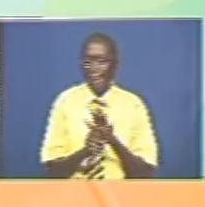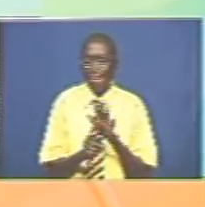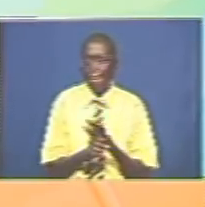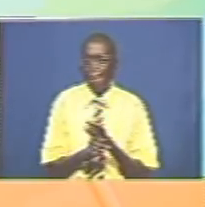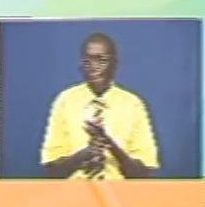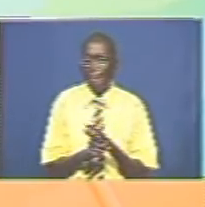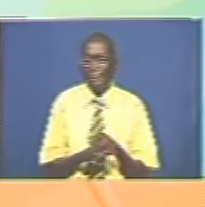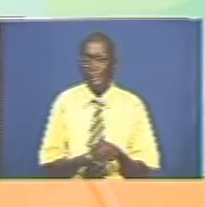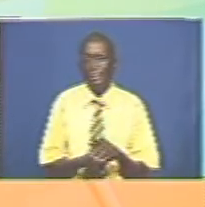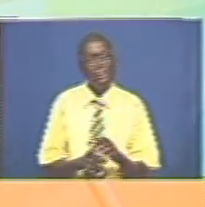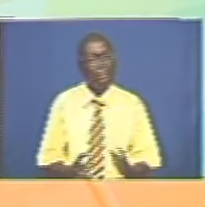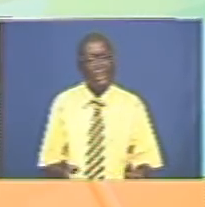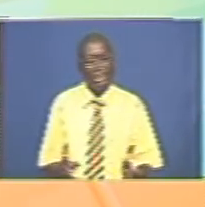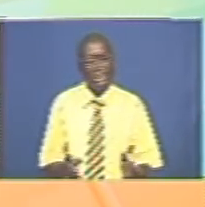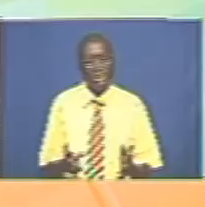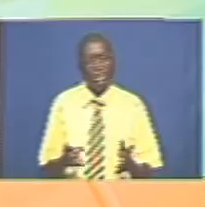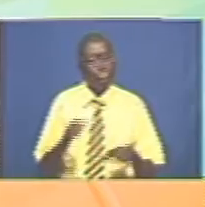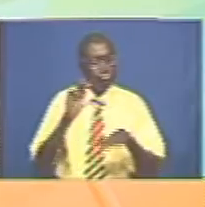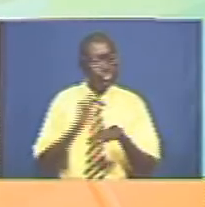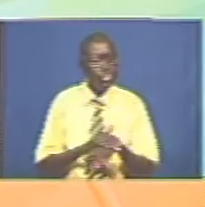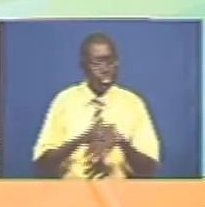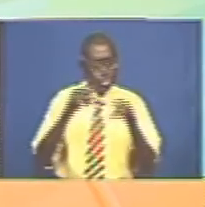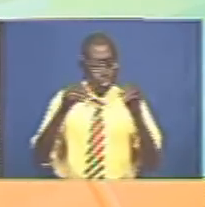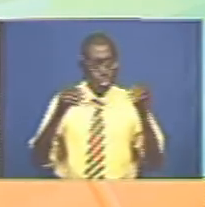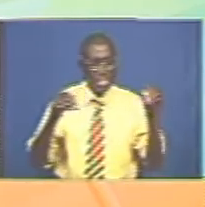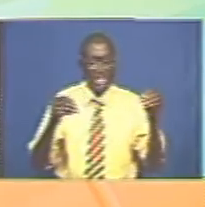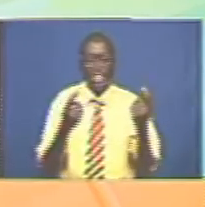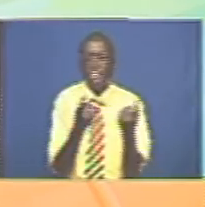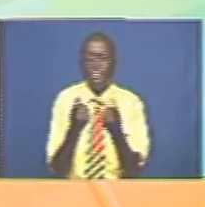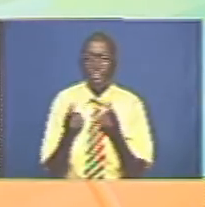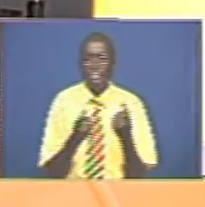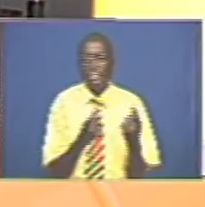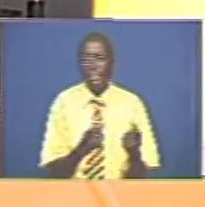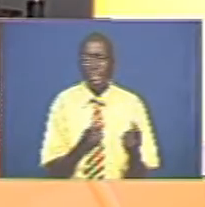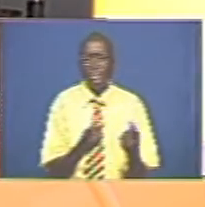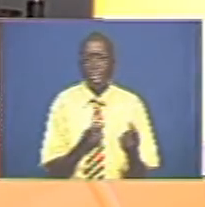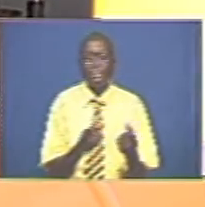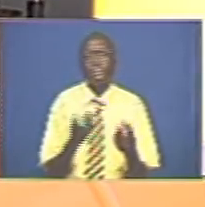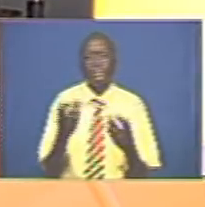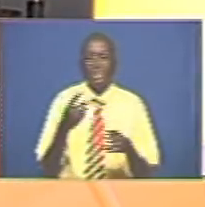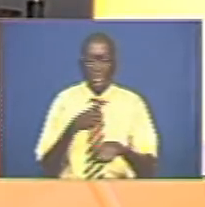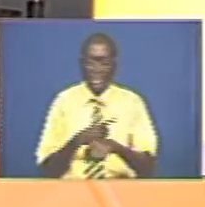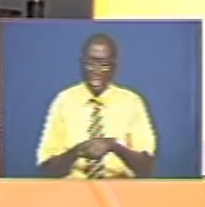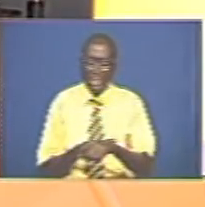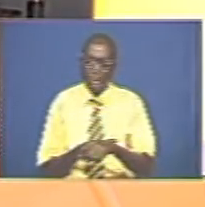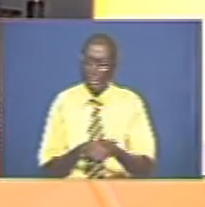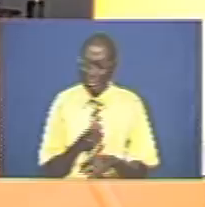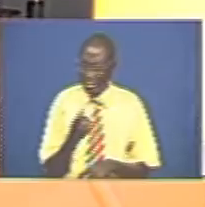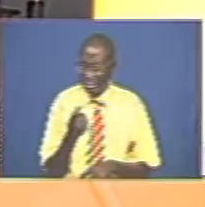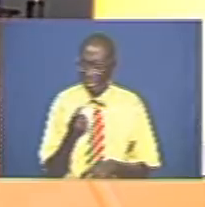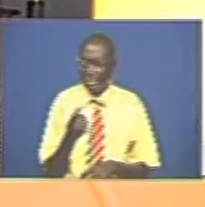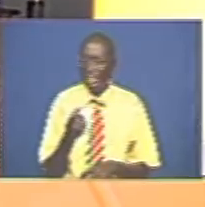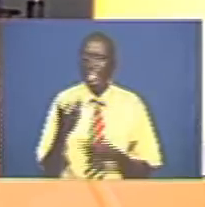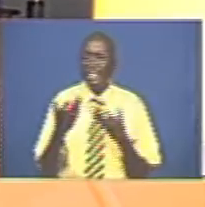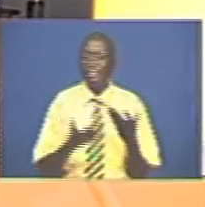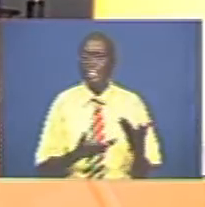wana hiyo substance, ndiyo, labda ndio wachache, lakini wako. Sir Elvis, muda wetu umetupa kisogo sana. Nitakualika tuzungumze